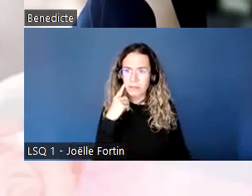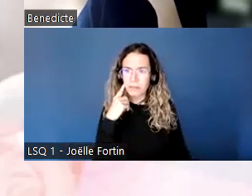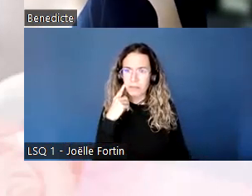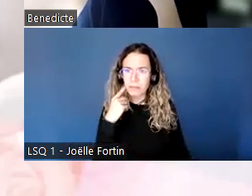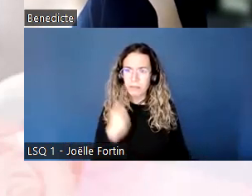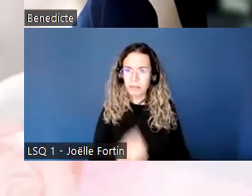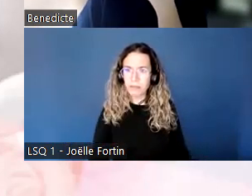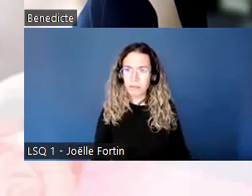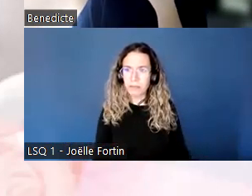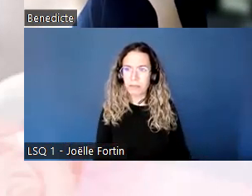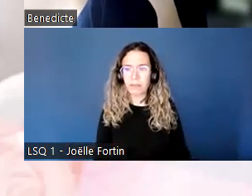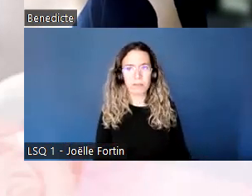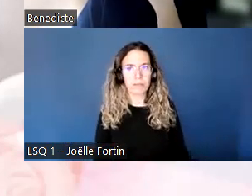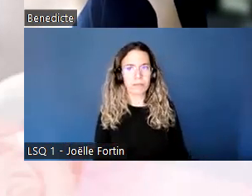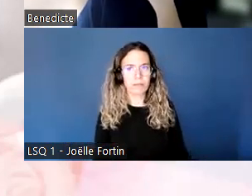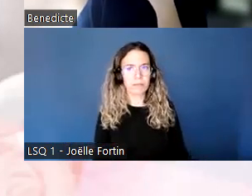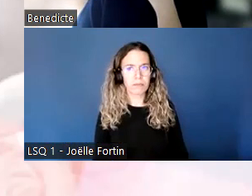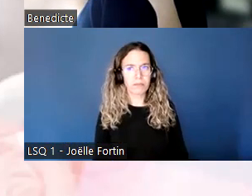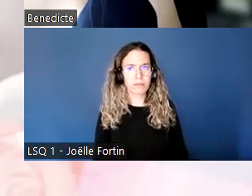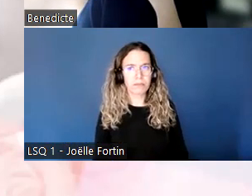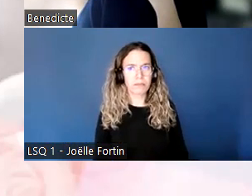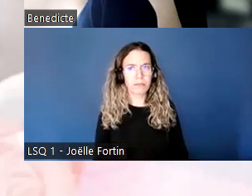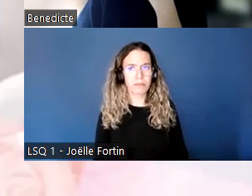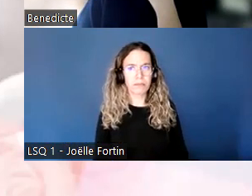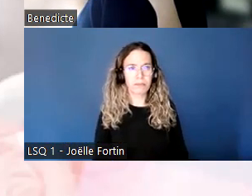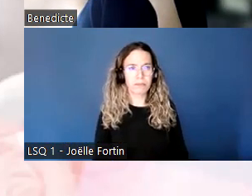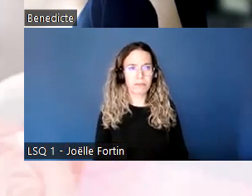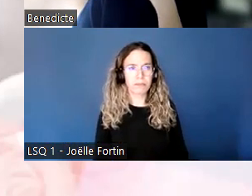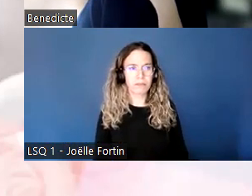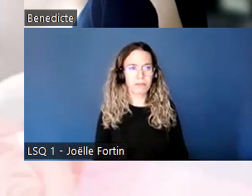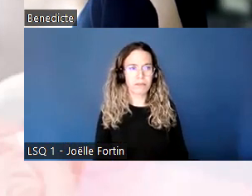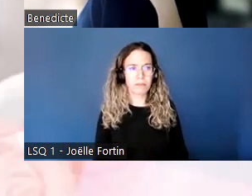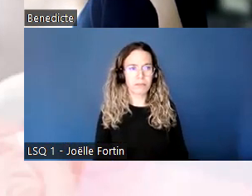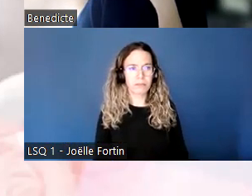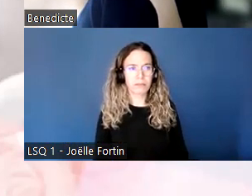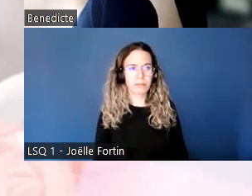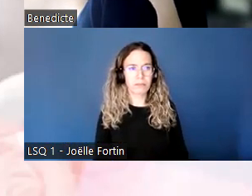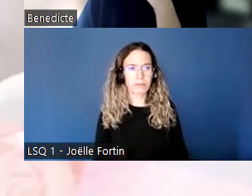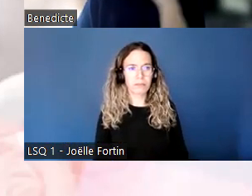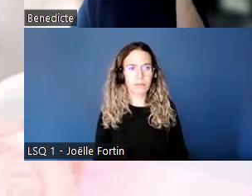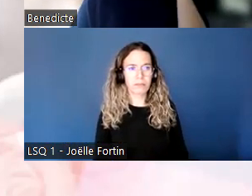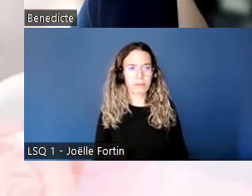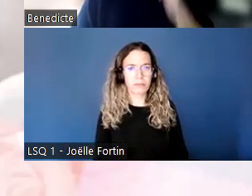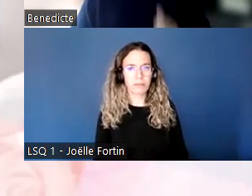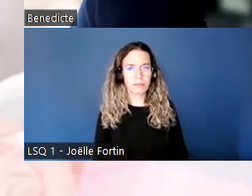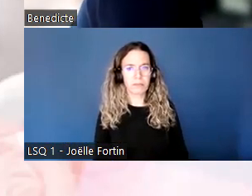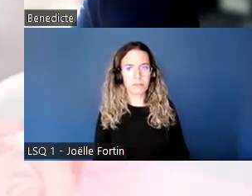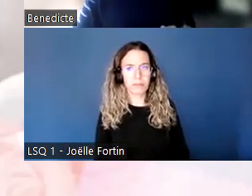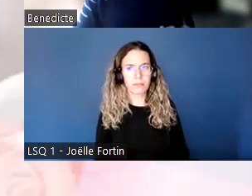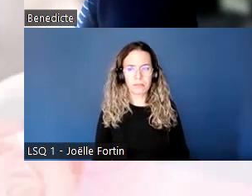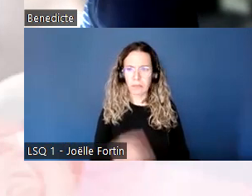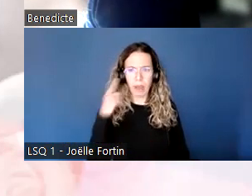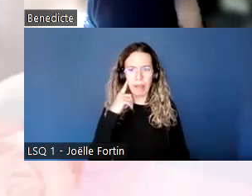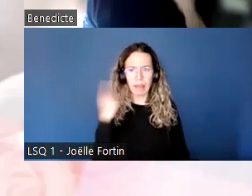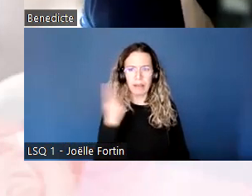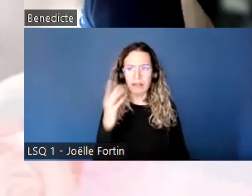individuals locally. Not sure what that is. They are the national. Oh, it's somebody speaking. Hold on.